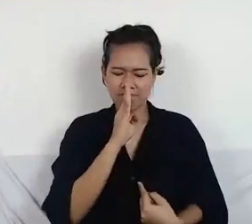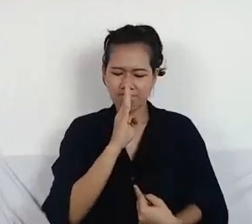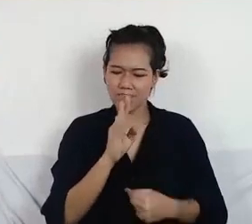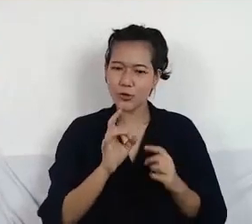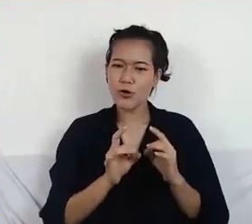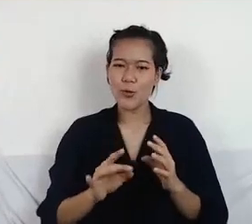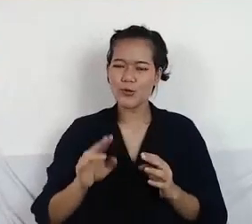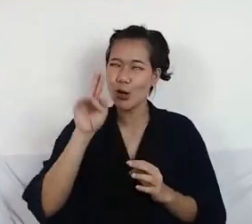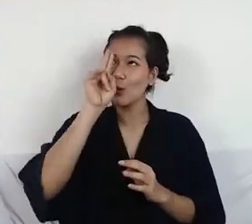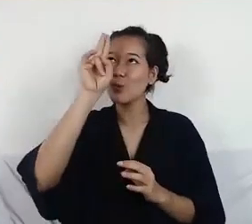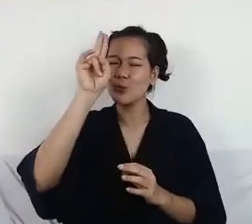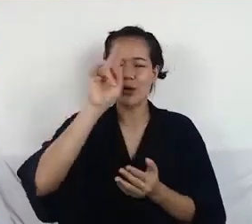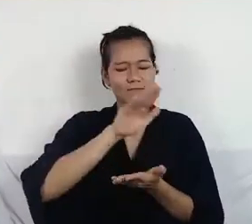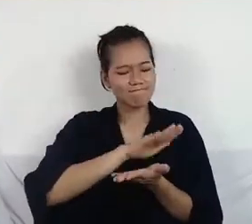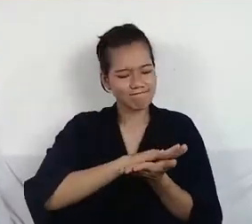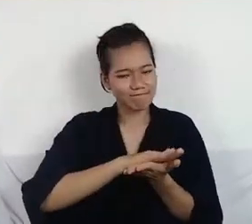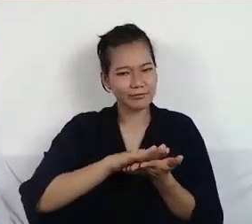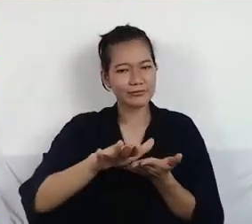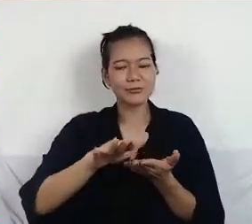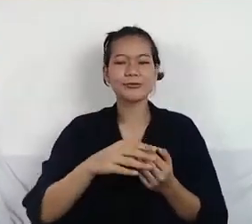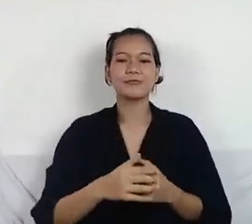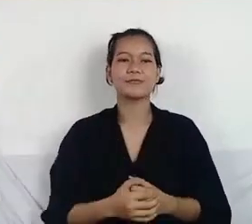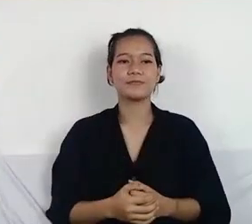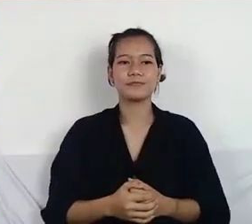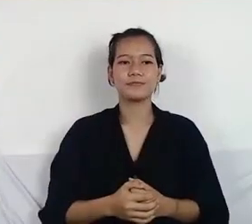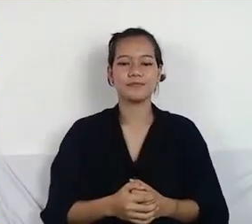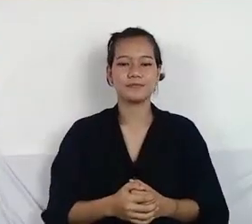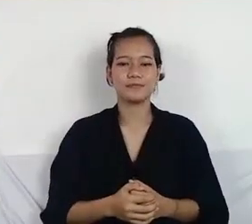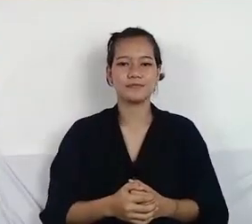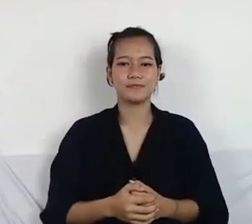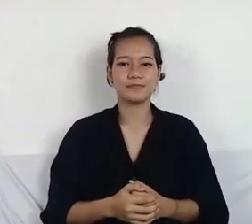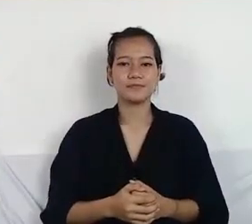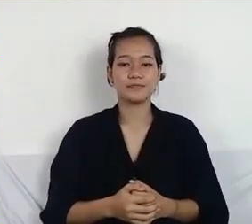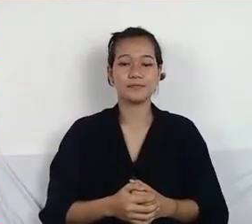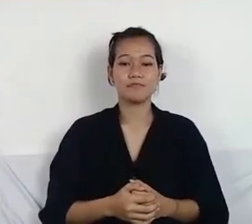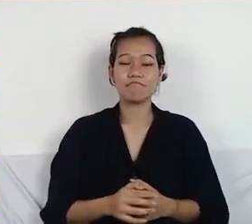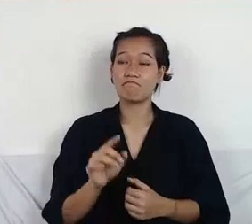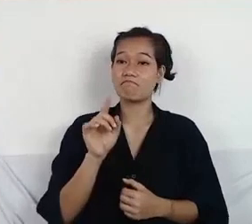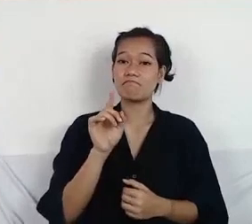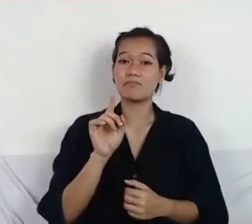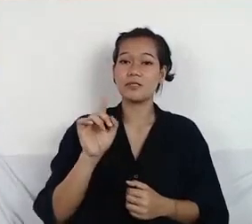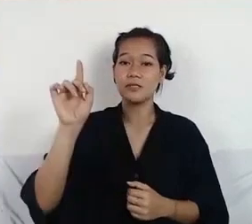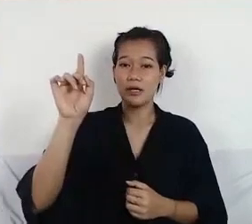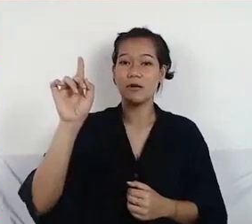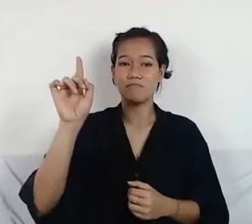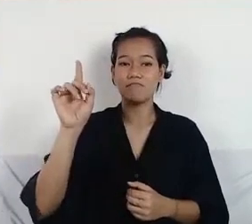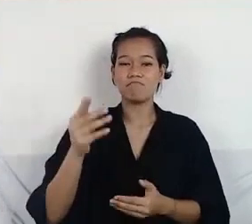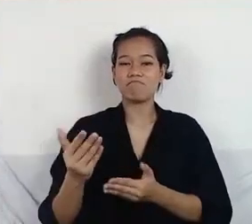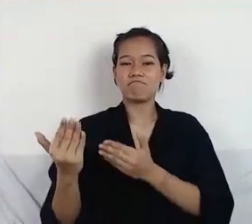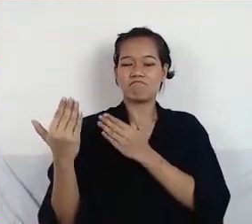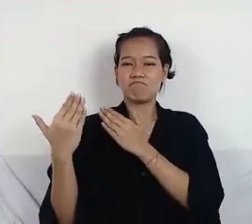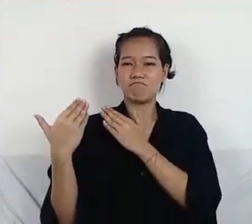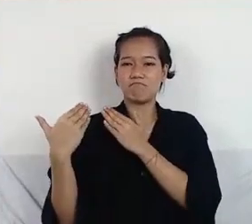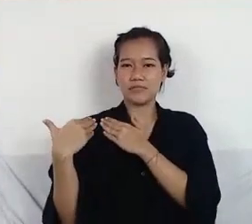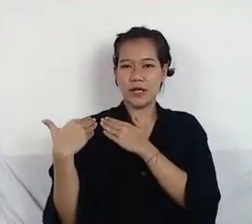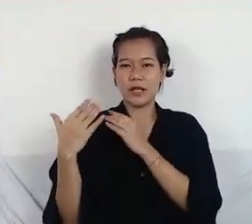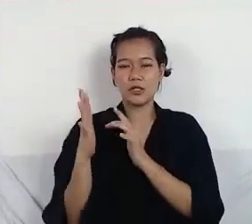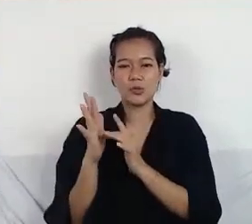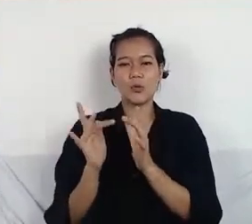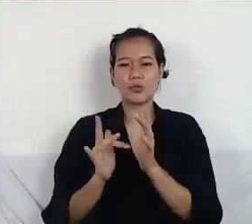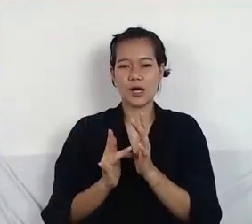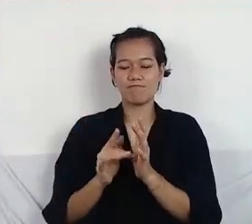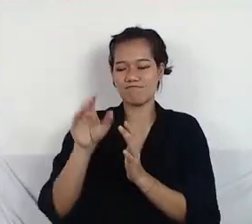mengakui dosa-dosanya. Demikian. Ia sendiri telah memikul dosa kita di dalam tubuhnya di kayu